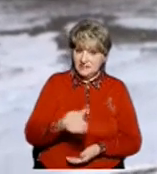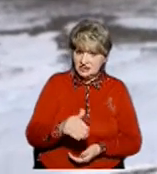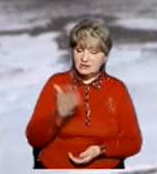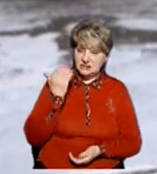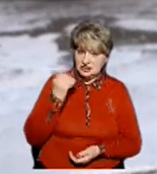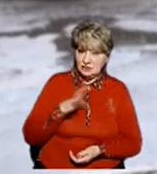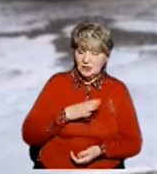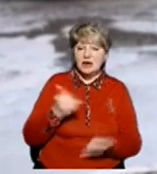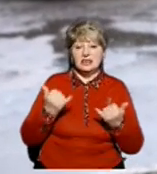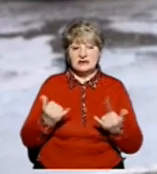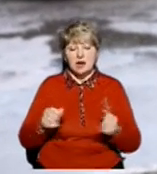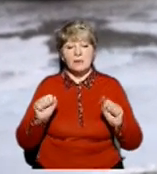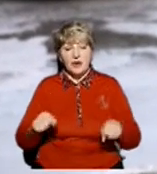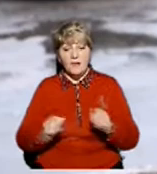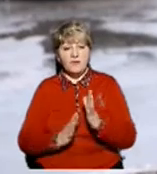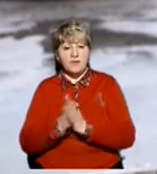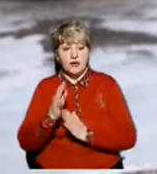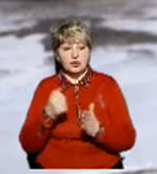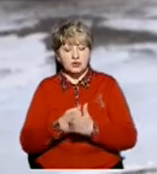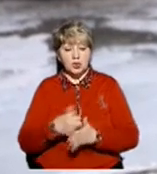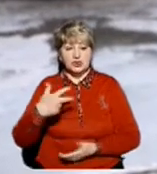тут, можливо, навіть і зросли і до